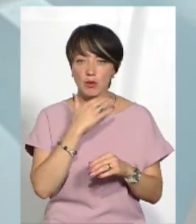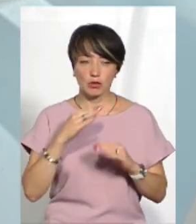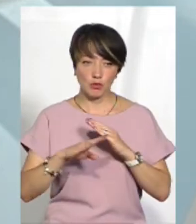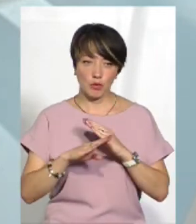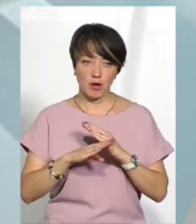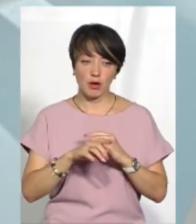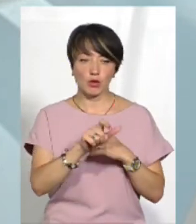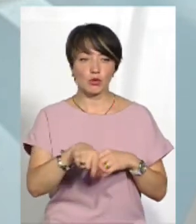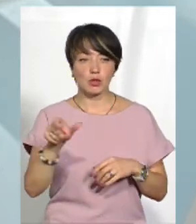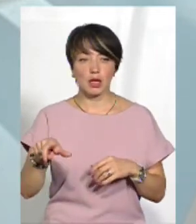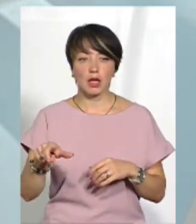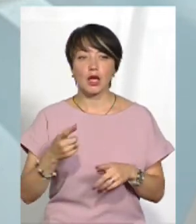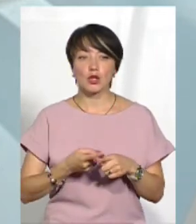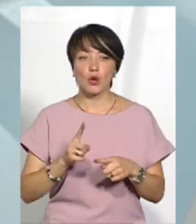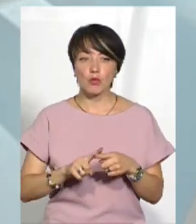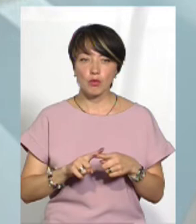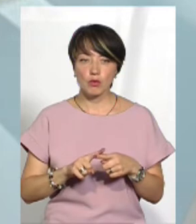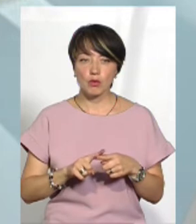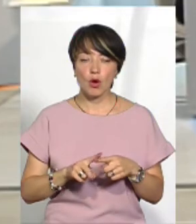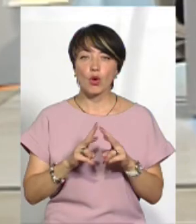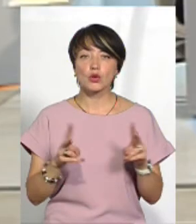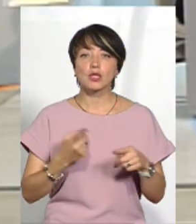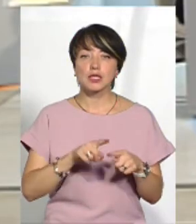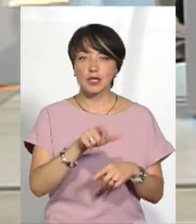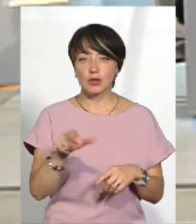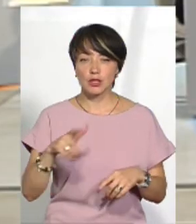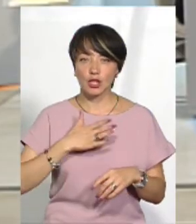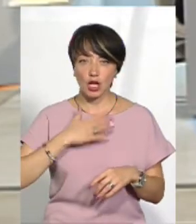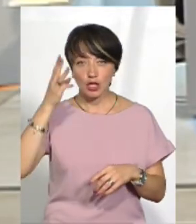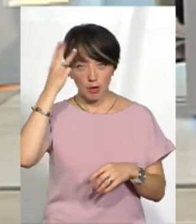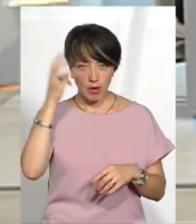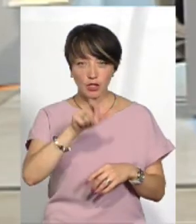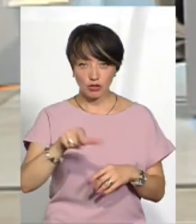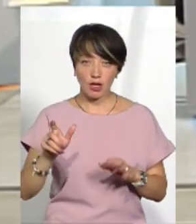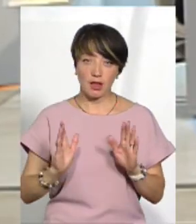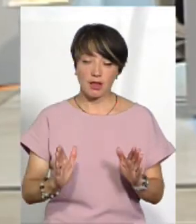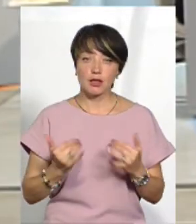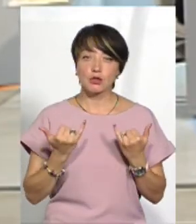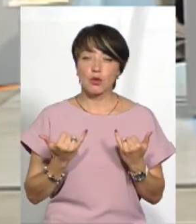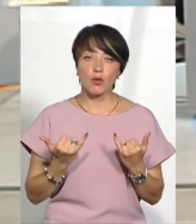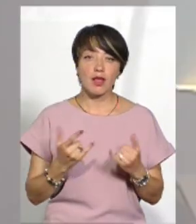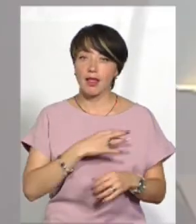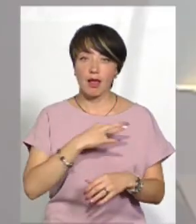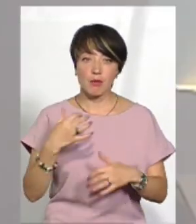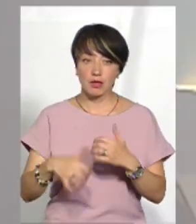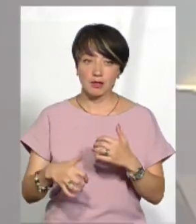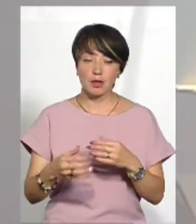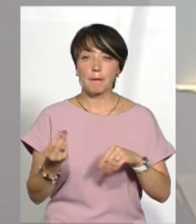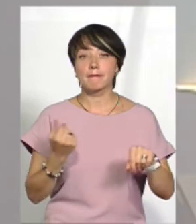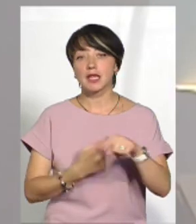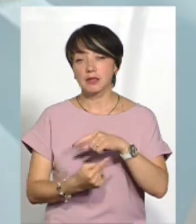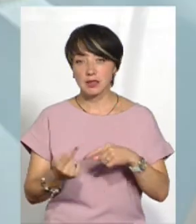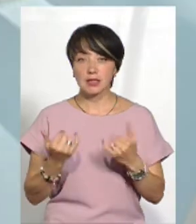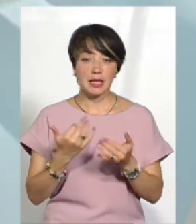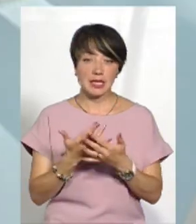багато допомагають людей. Тому... А хто ці люди? Це наші хмельничани, які сьогодні небайдужі. Приватні підприємці? Які